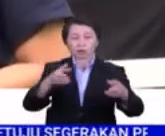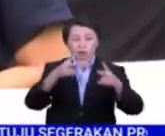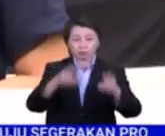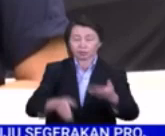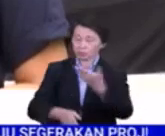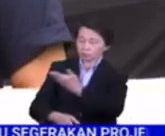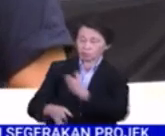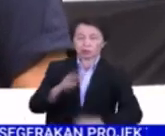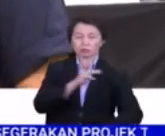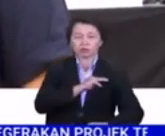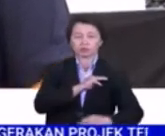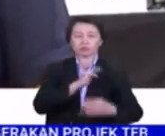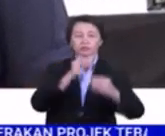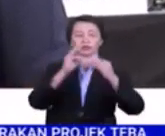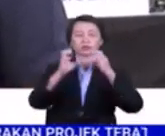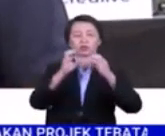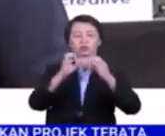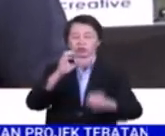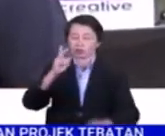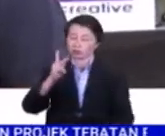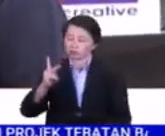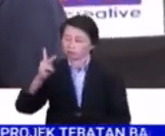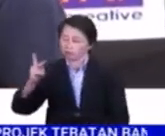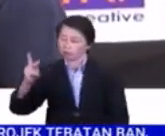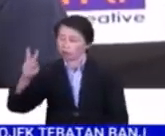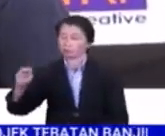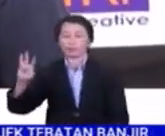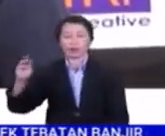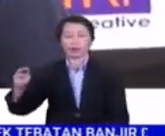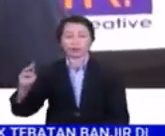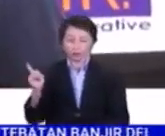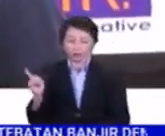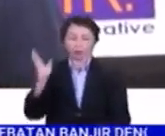oleh Menteri Komunikasi dan Multimedia Malaysia YB Tan Sri.